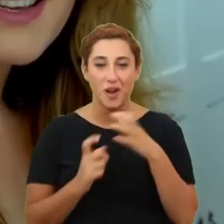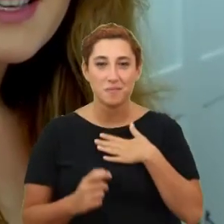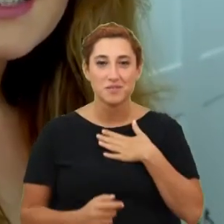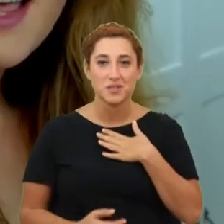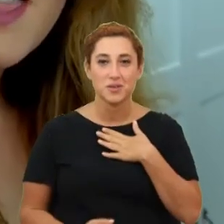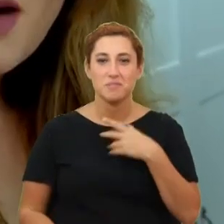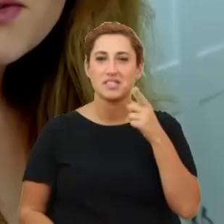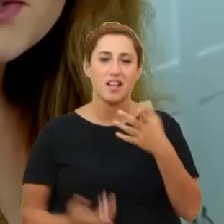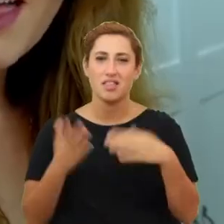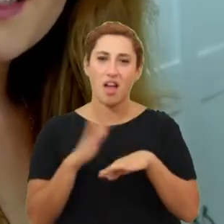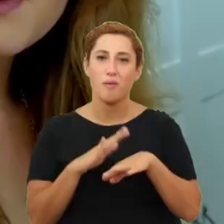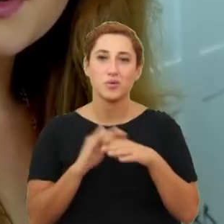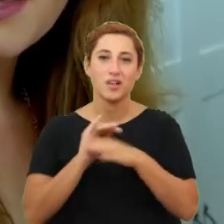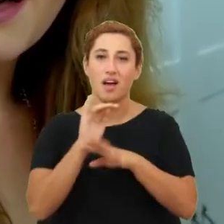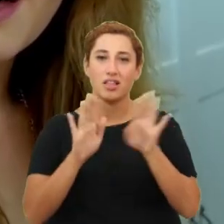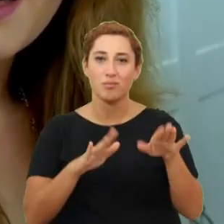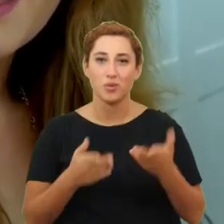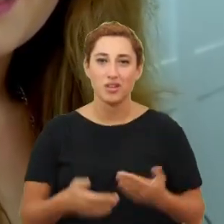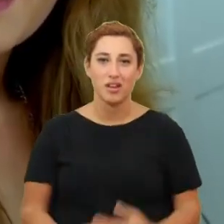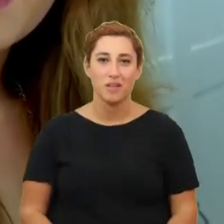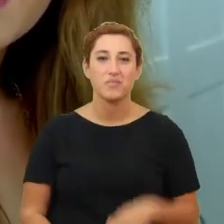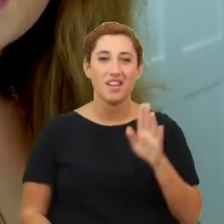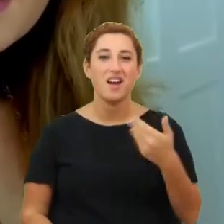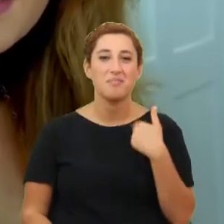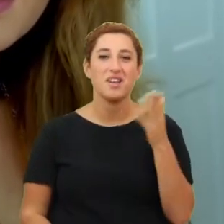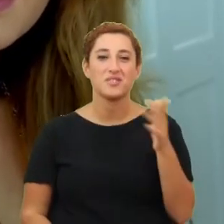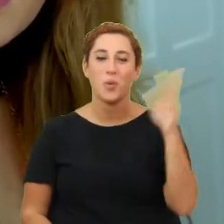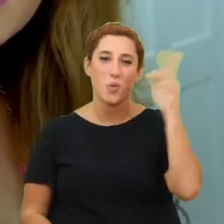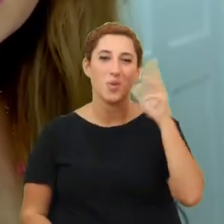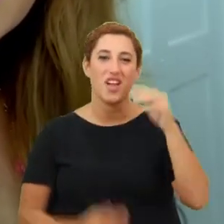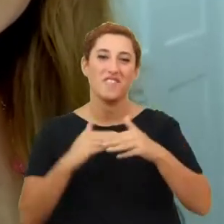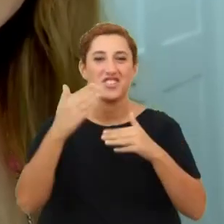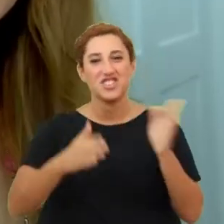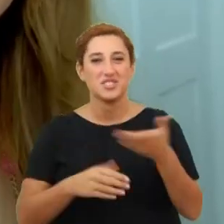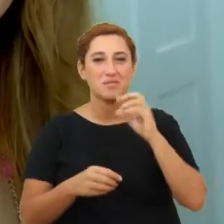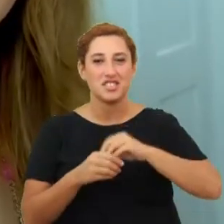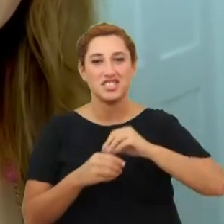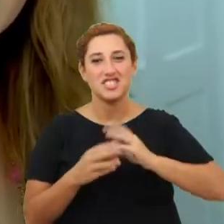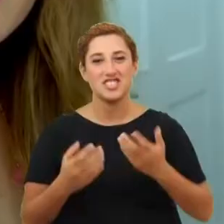Sarpişkom, sen ne yapıyorsun hayatım burada? Ya ben işte Rüyam dışarı çıksın diye